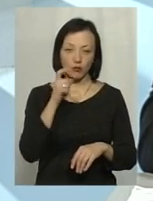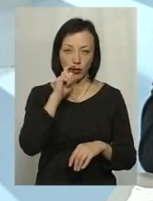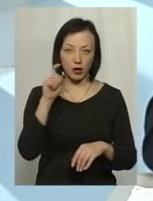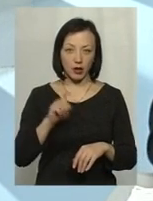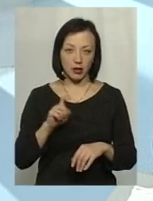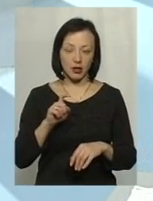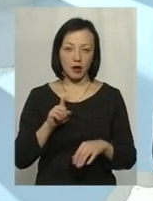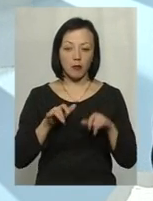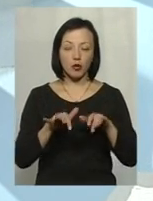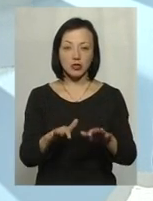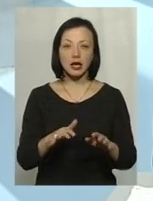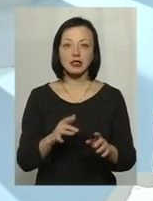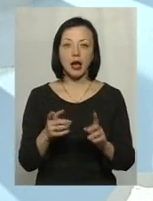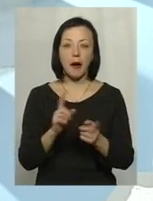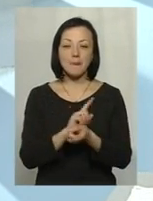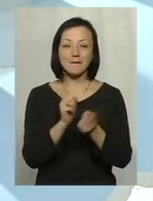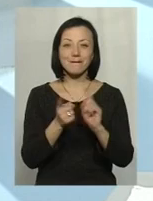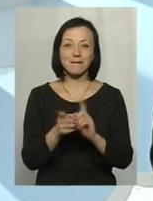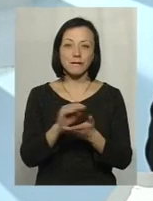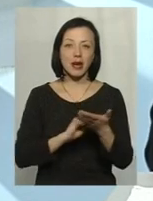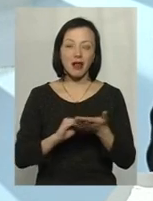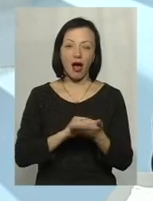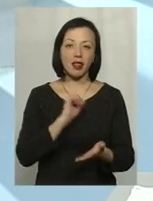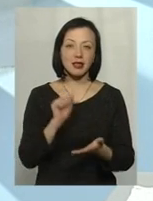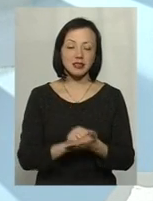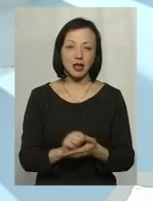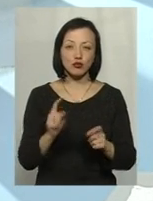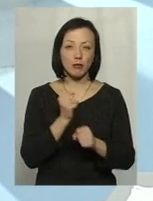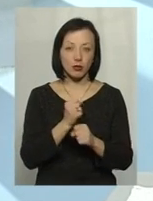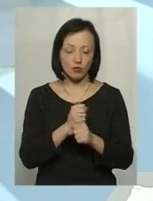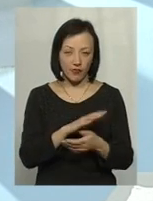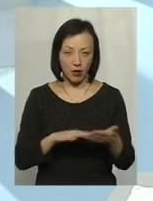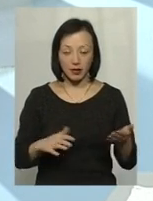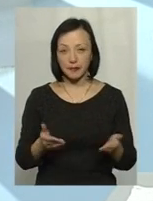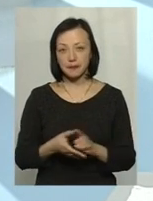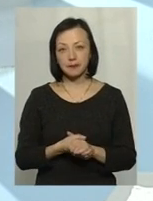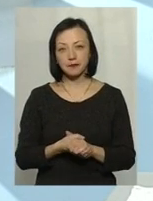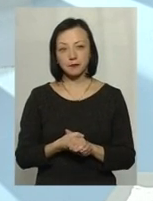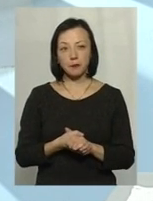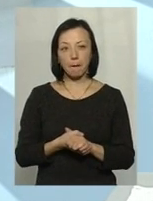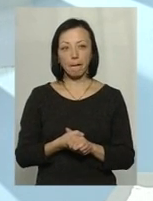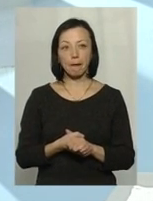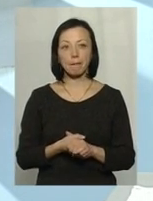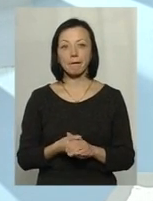Україні процес перетестації для того, щоб працювати.